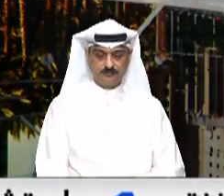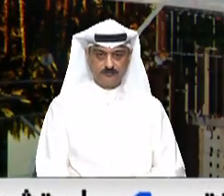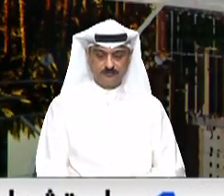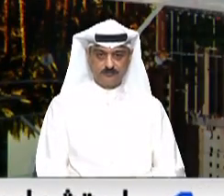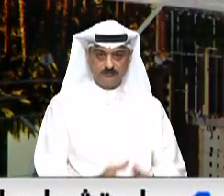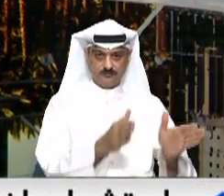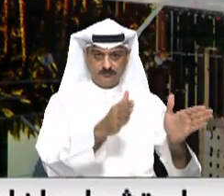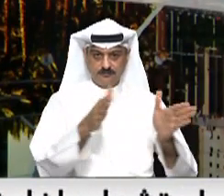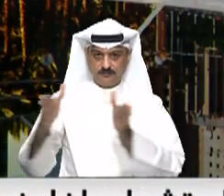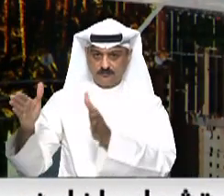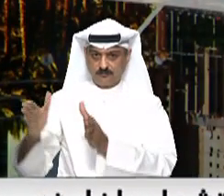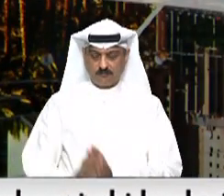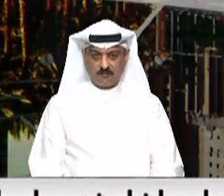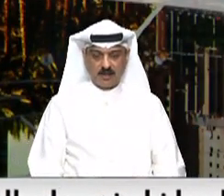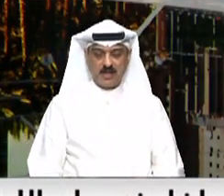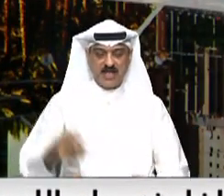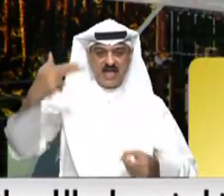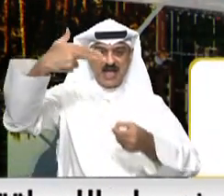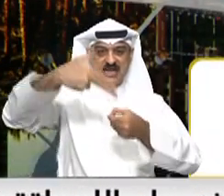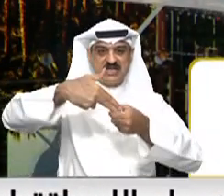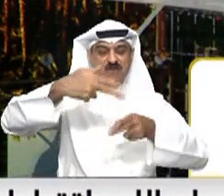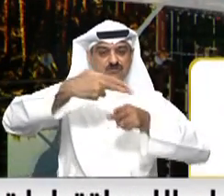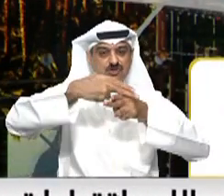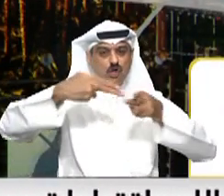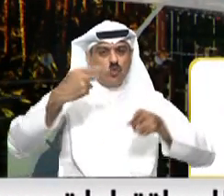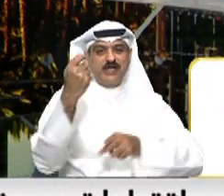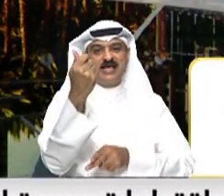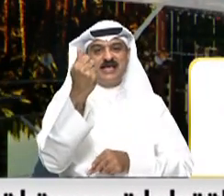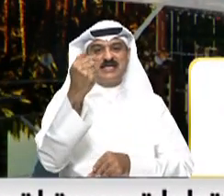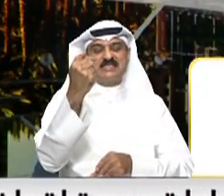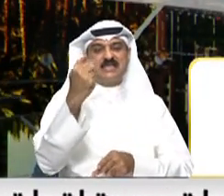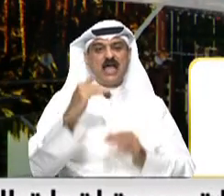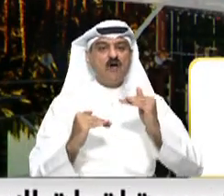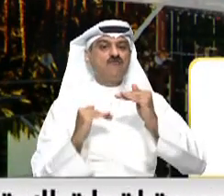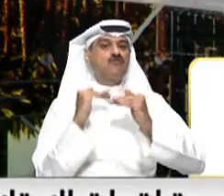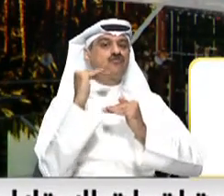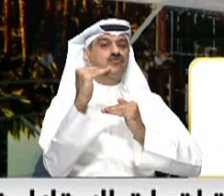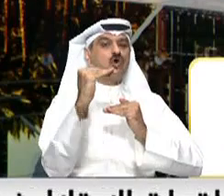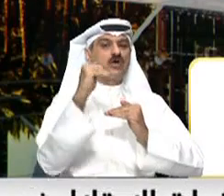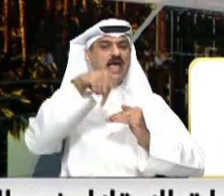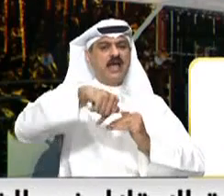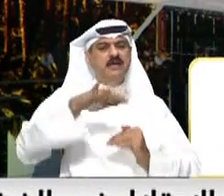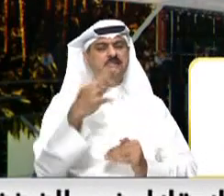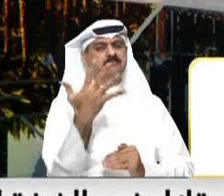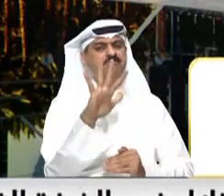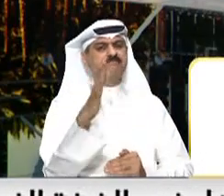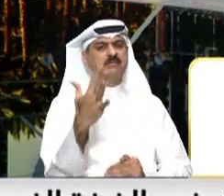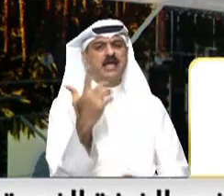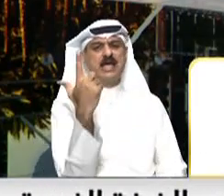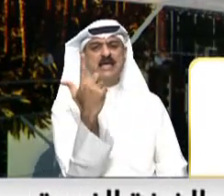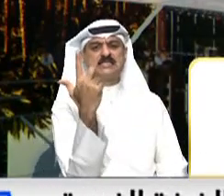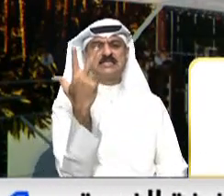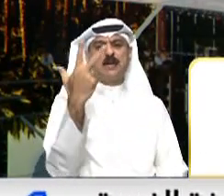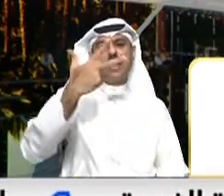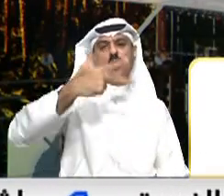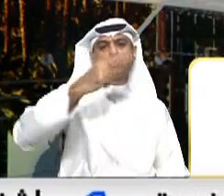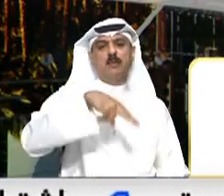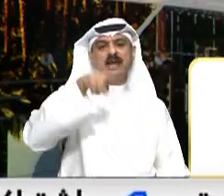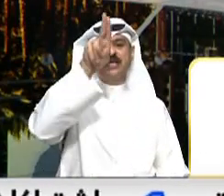إلى أسواق الطاقة، حيث ارتفع سعر برميل النفط الكويتي بواقع 19 سنتا ليبلغ بذلك مستوى 87